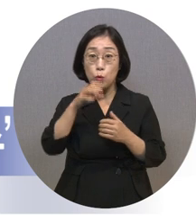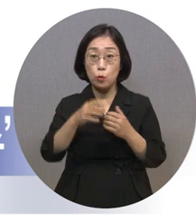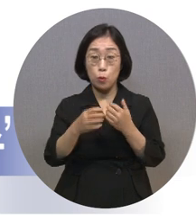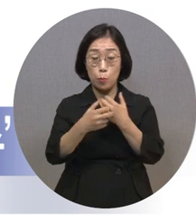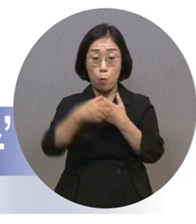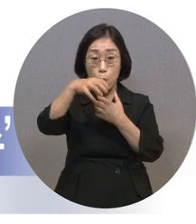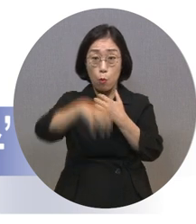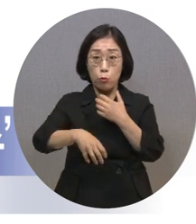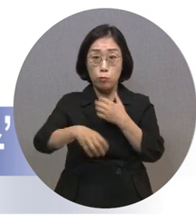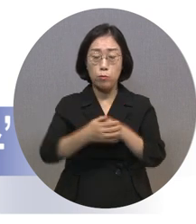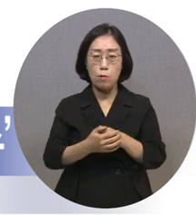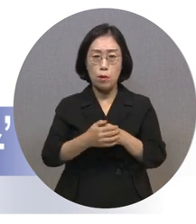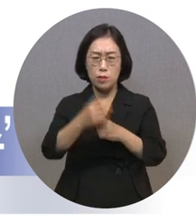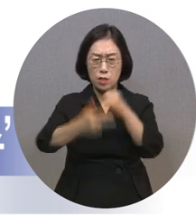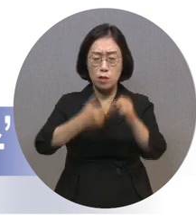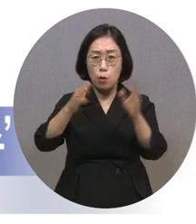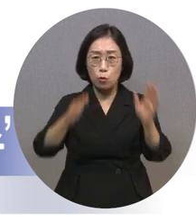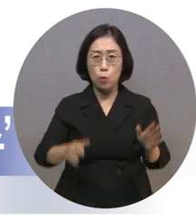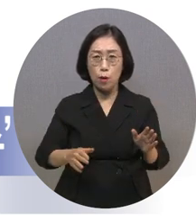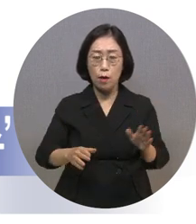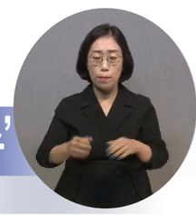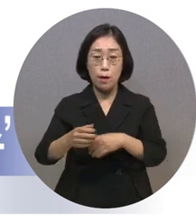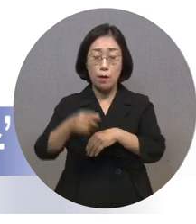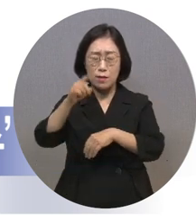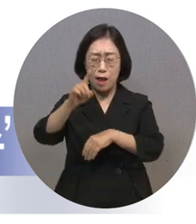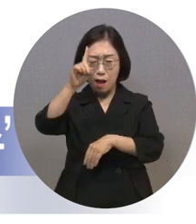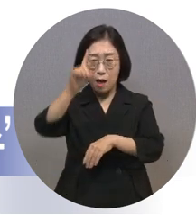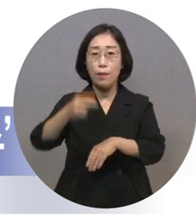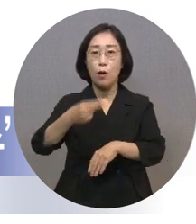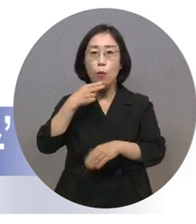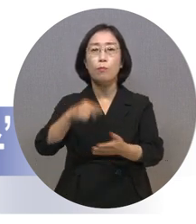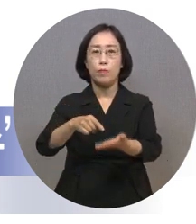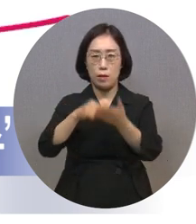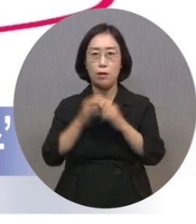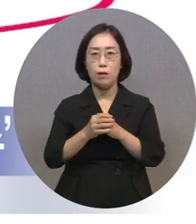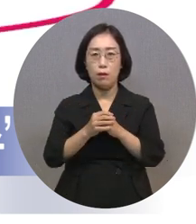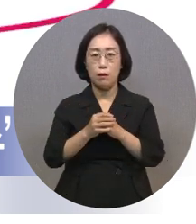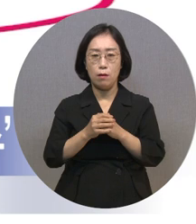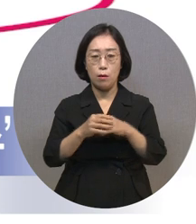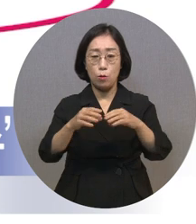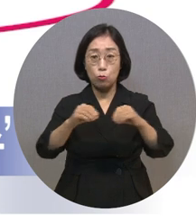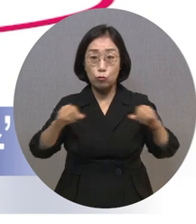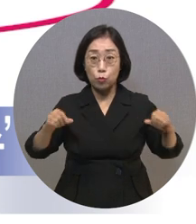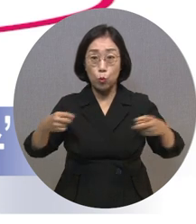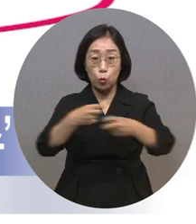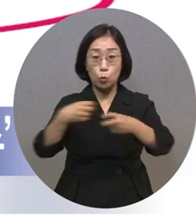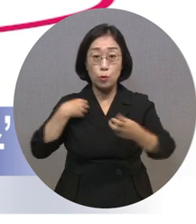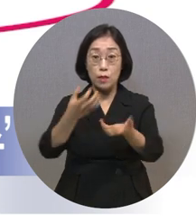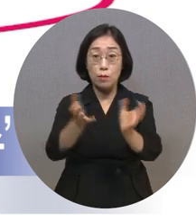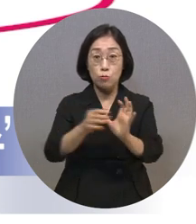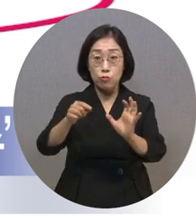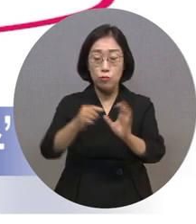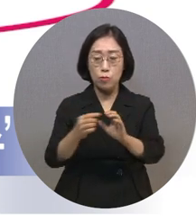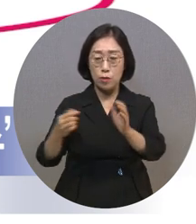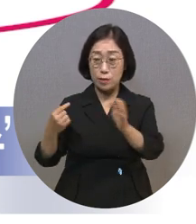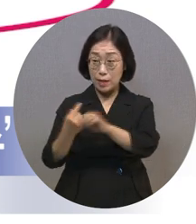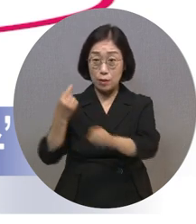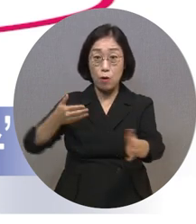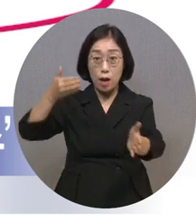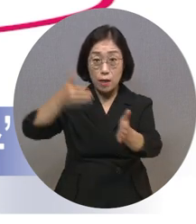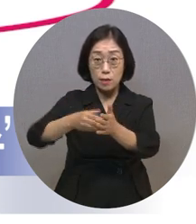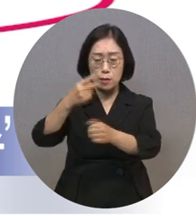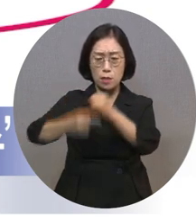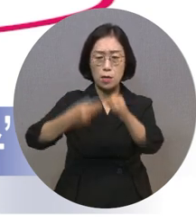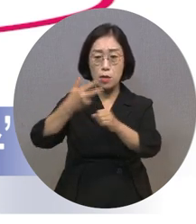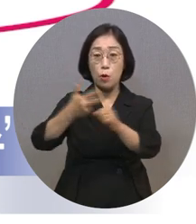중증장애인 생산품을 일체 구입하지 않았습니다 국토교통부도 지난 2017년부터 지난해까지 7년간